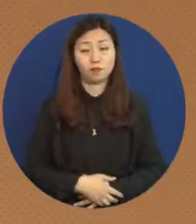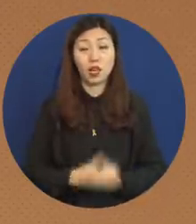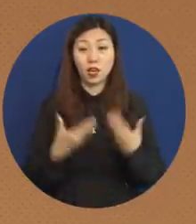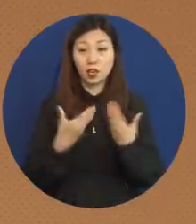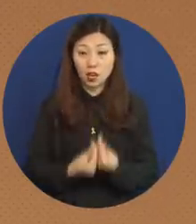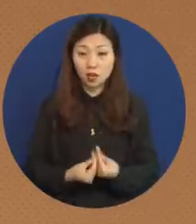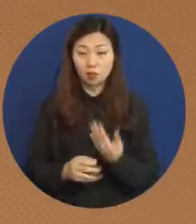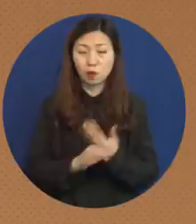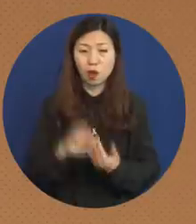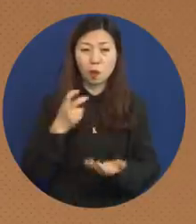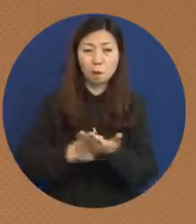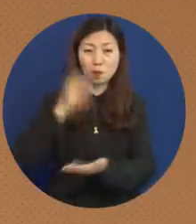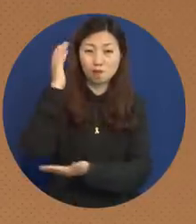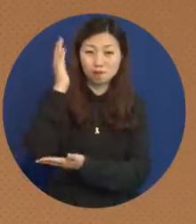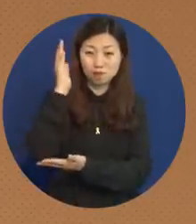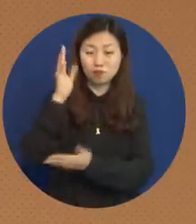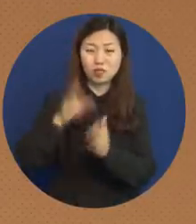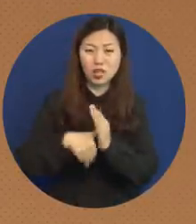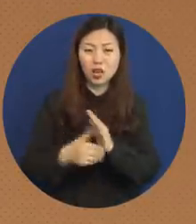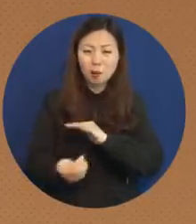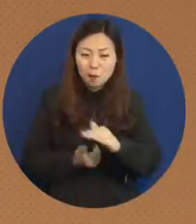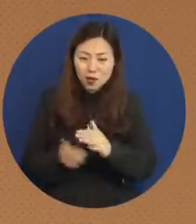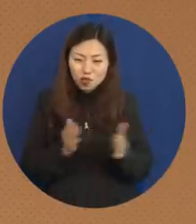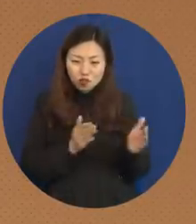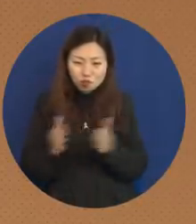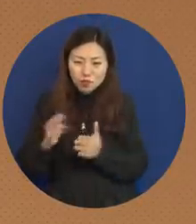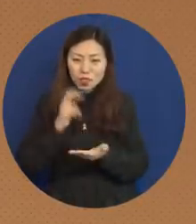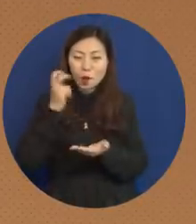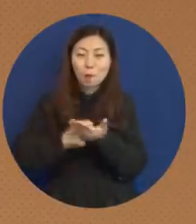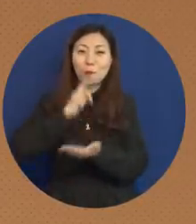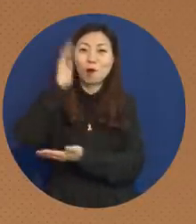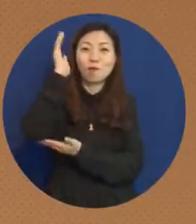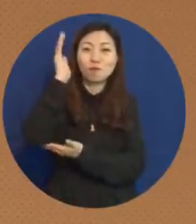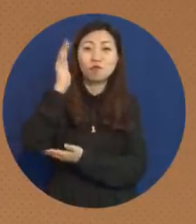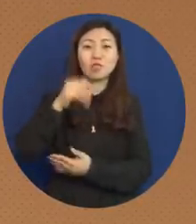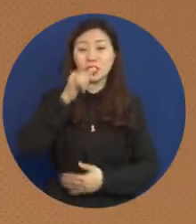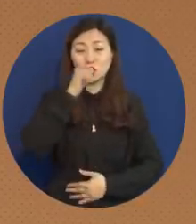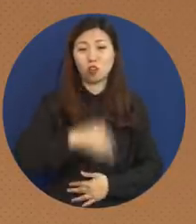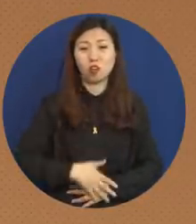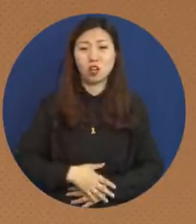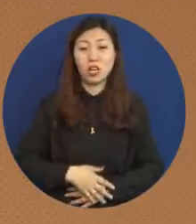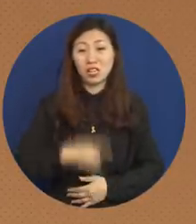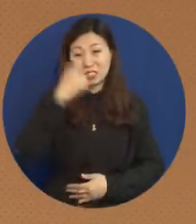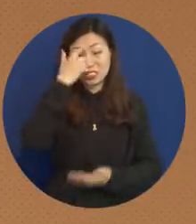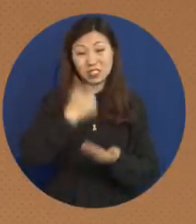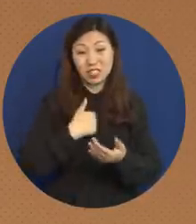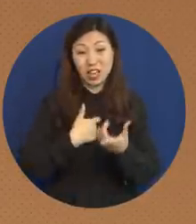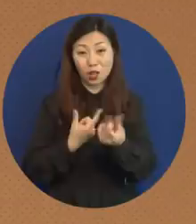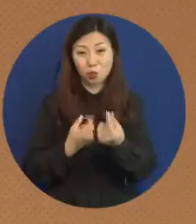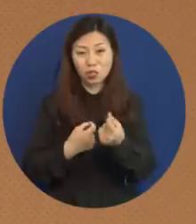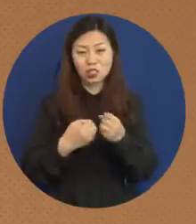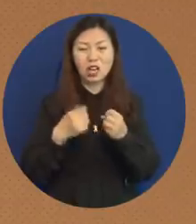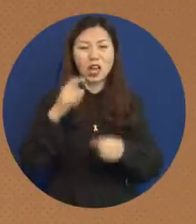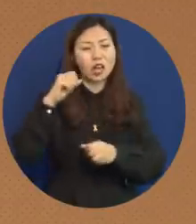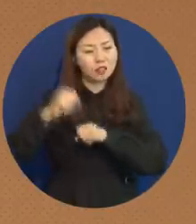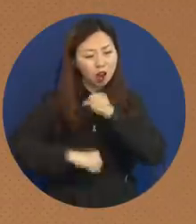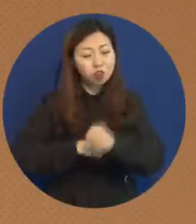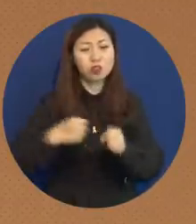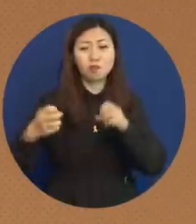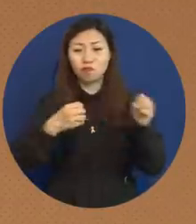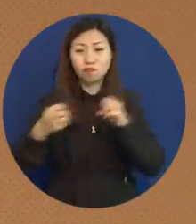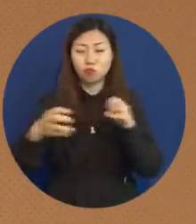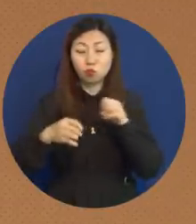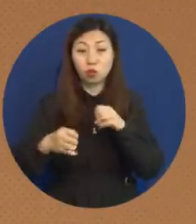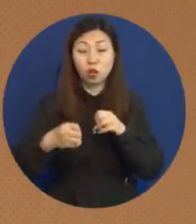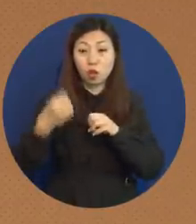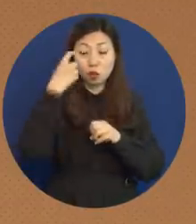예를 들면 법문을 하더라도 지가 딱 준비해 와서 하는 법문 이런 거 하면 되지. 스님처럼 이렇게 아무거나 묻고 이런 거 하면 안 되지. 그럼 뭐 물으면